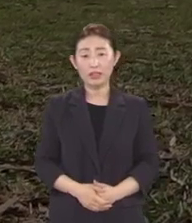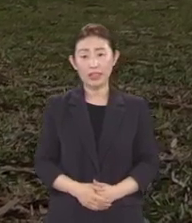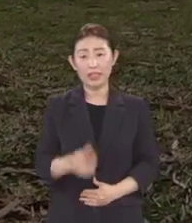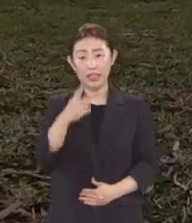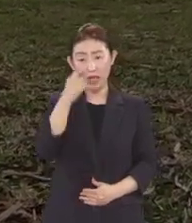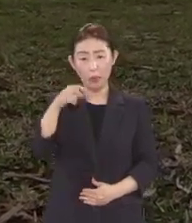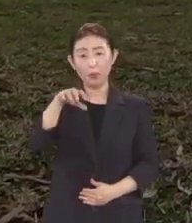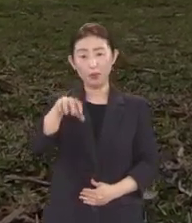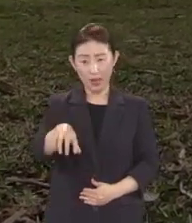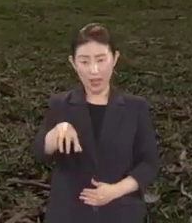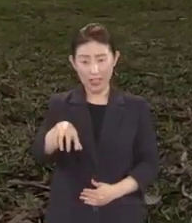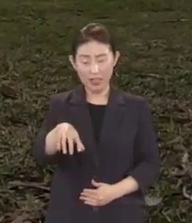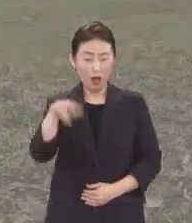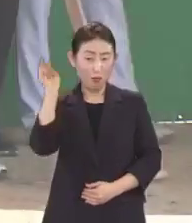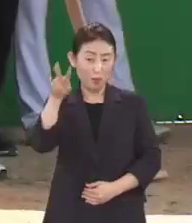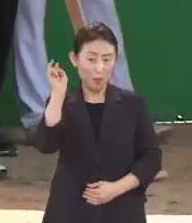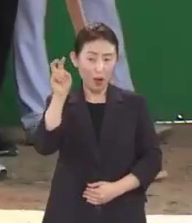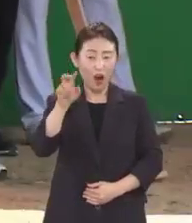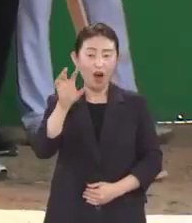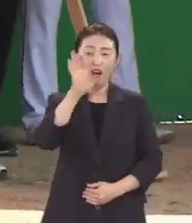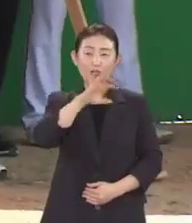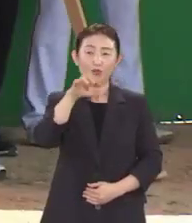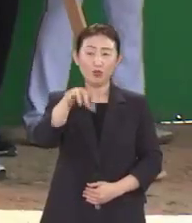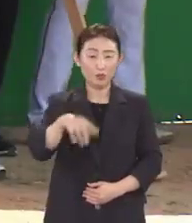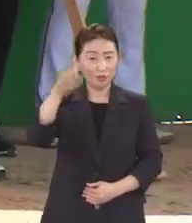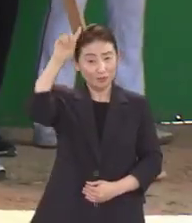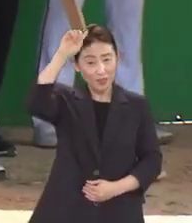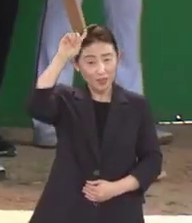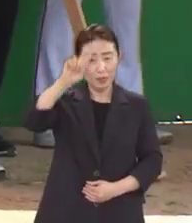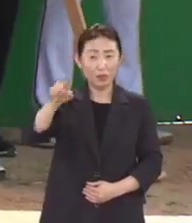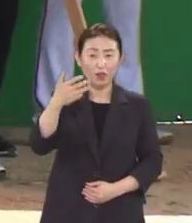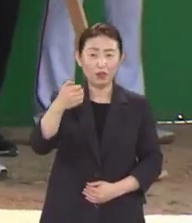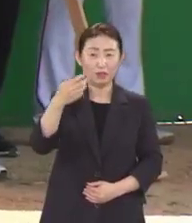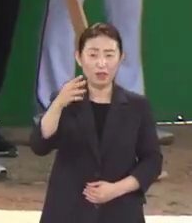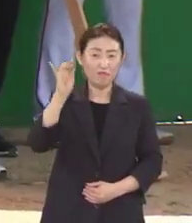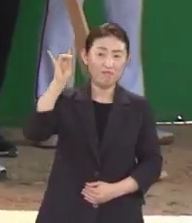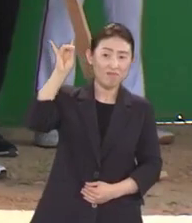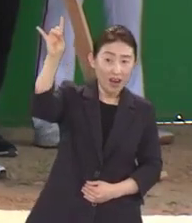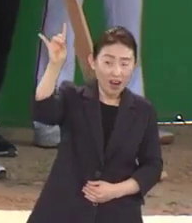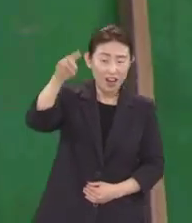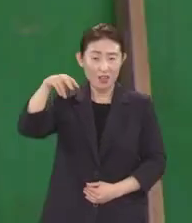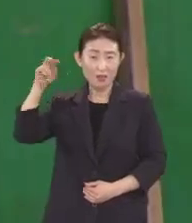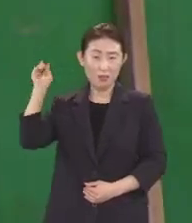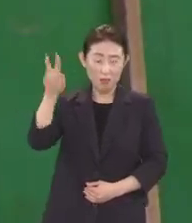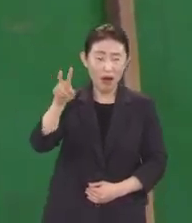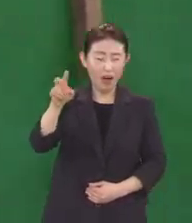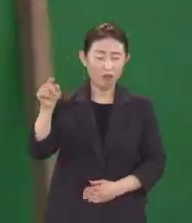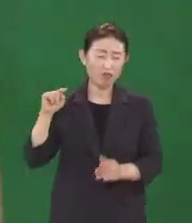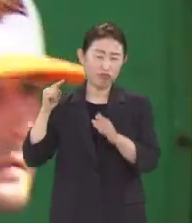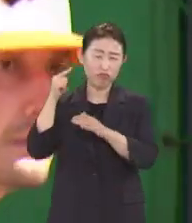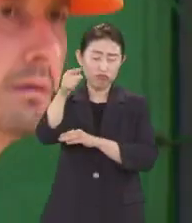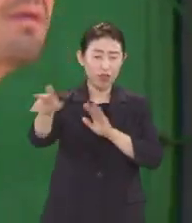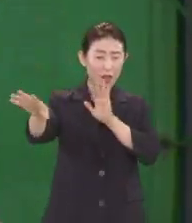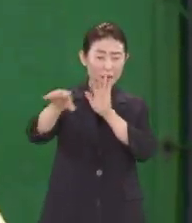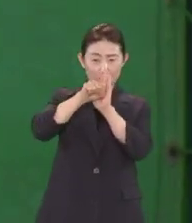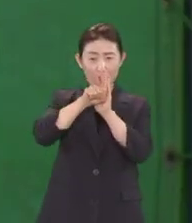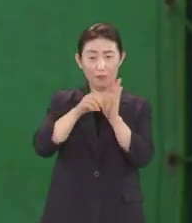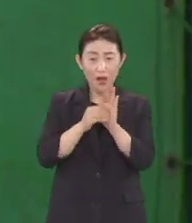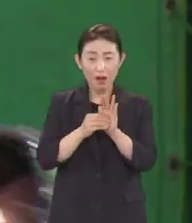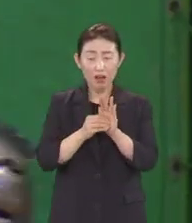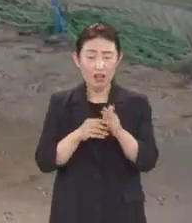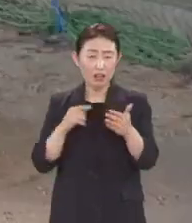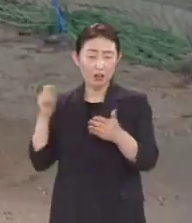일본 고친다 야구장 불펜 피칭장. 키 193cm 장신에서 뿌리는 공이 포수에게 시원하게 꽂힙니다.